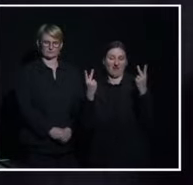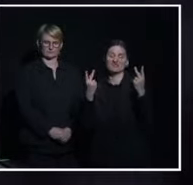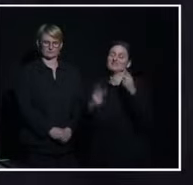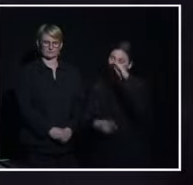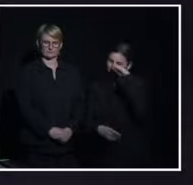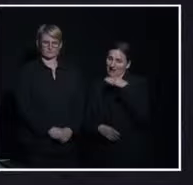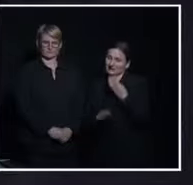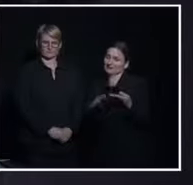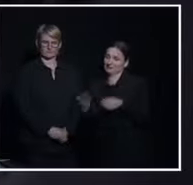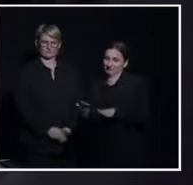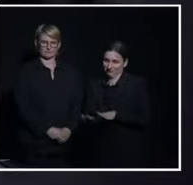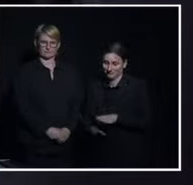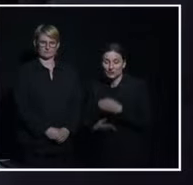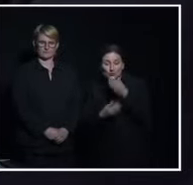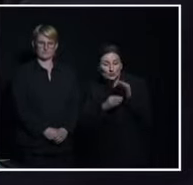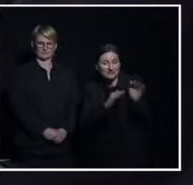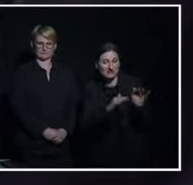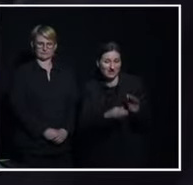sind, Frau Umlauf.